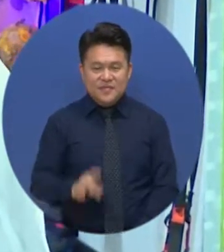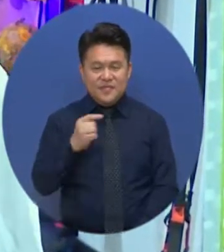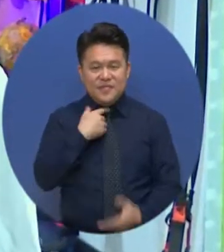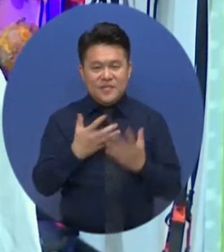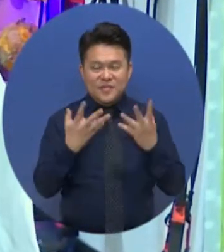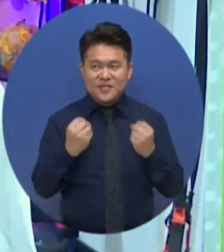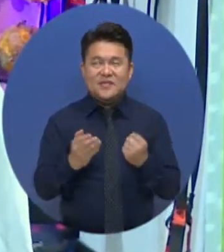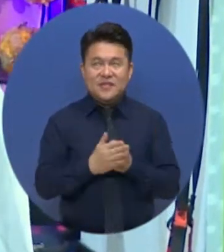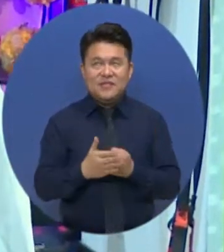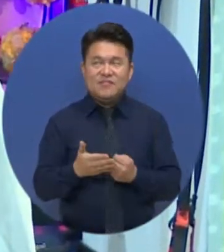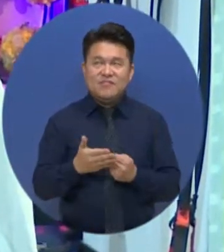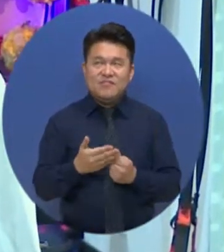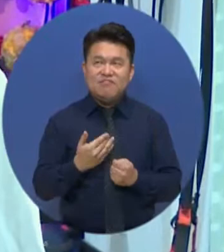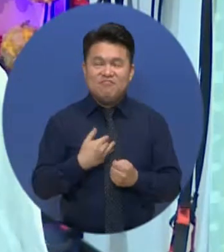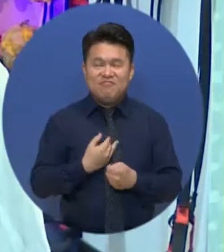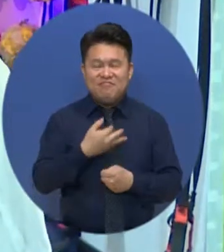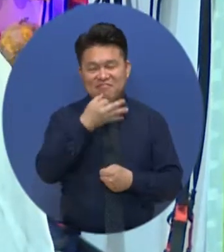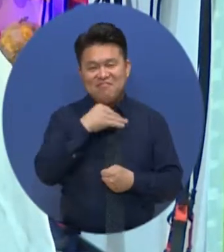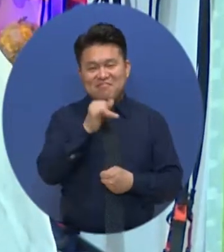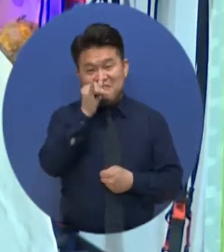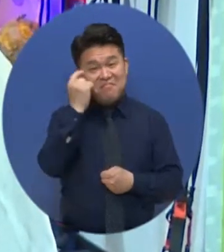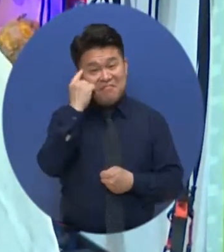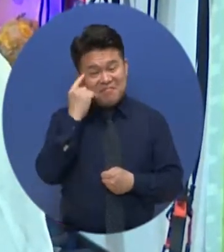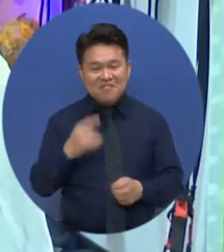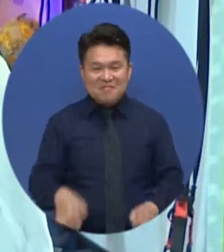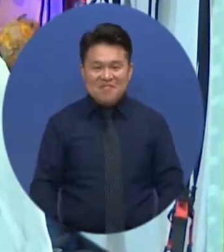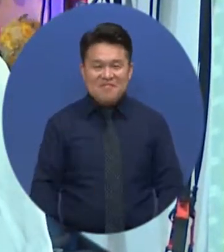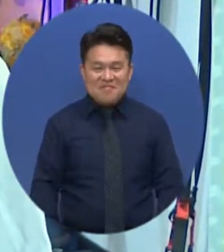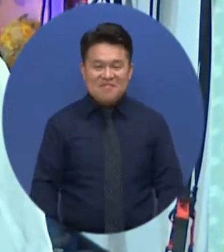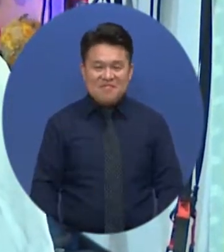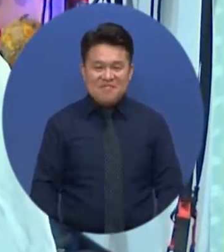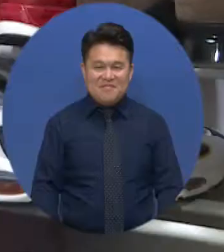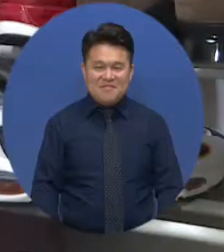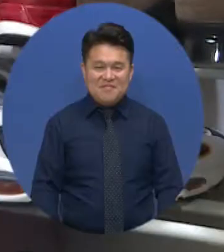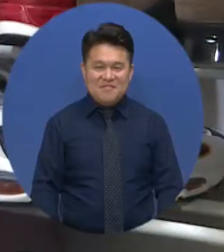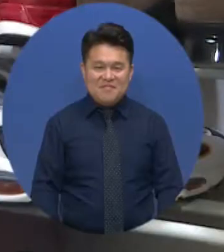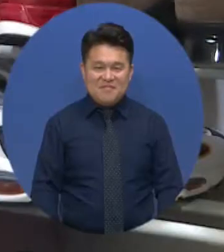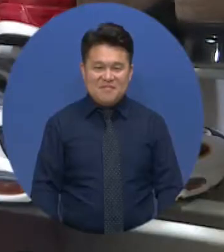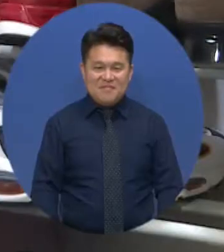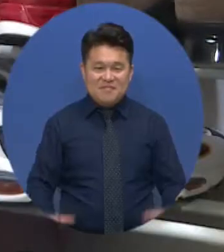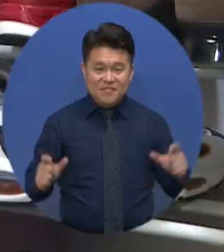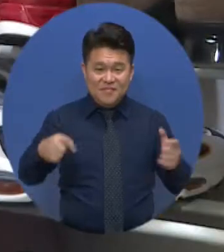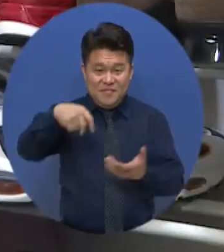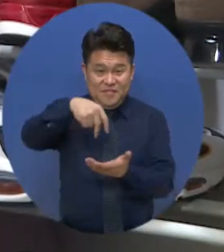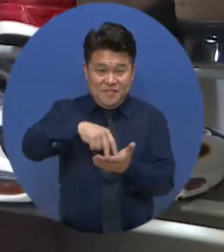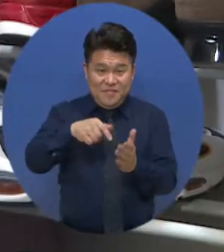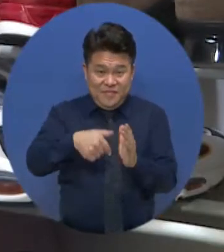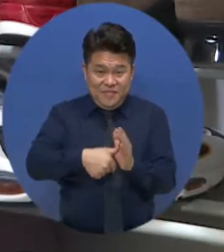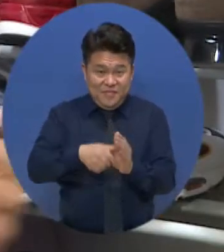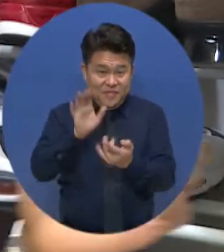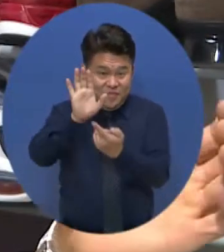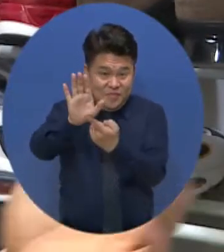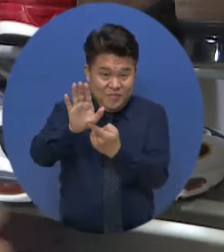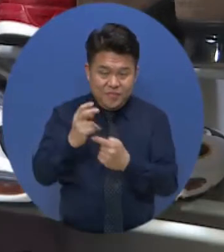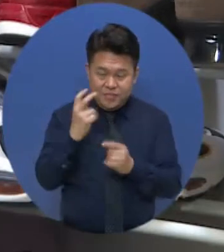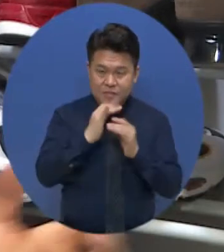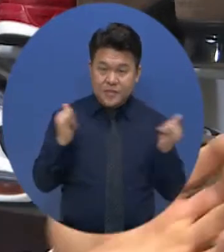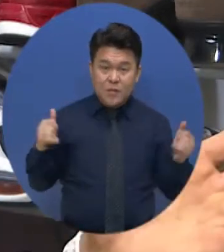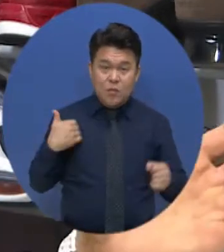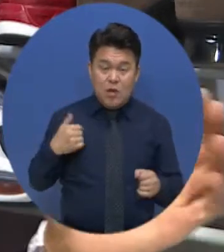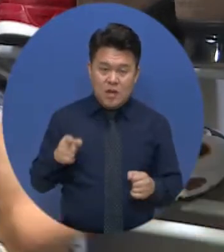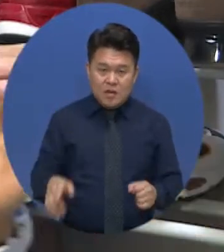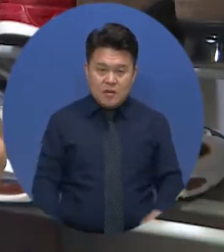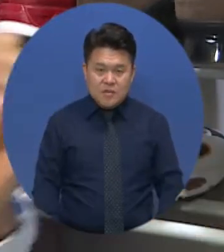많았던 경험이어서 좀 의미가 있었어요. 무대에서 보여지는 모습도 신사연분들도